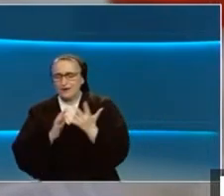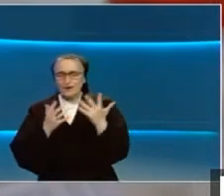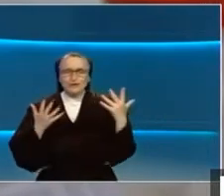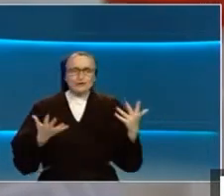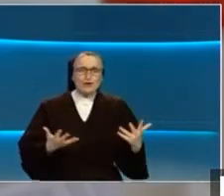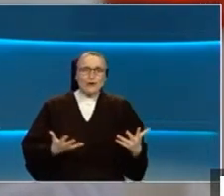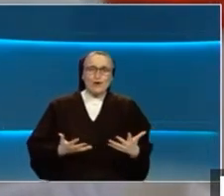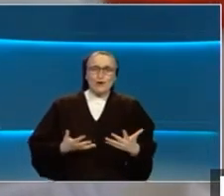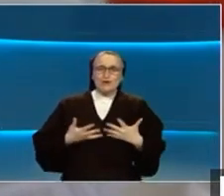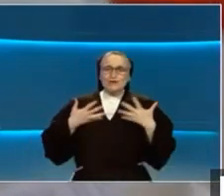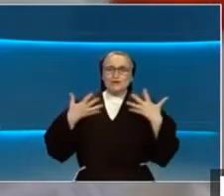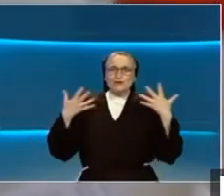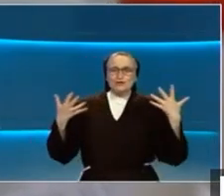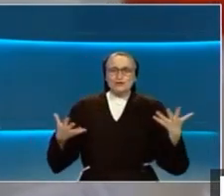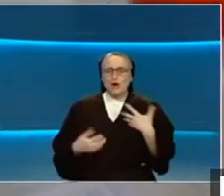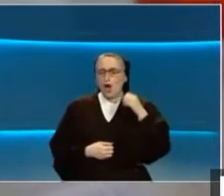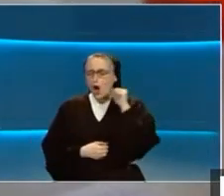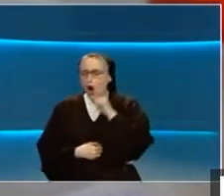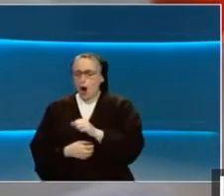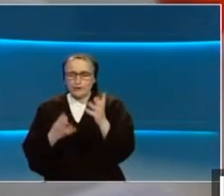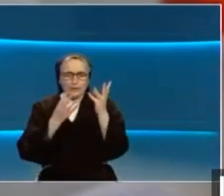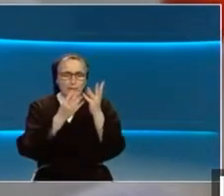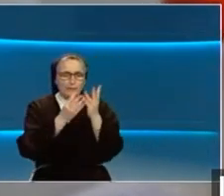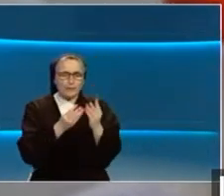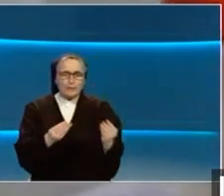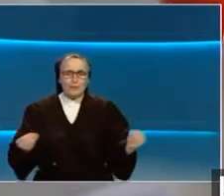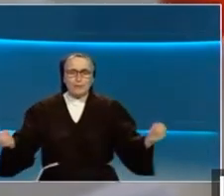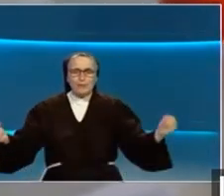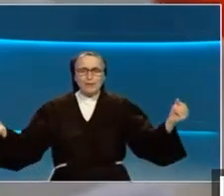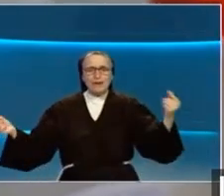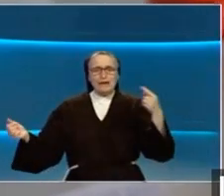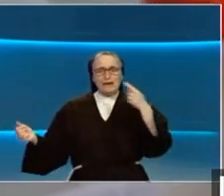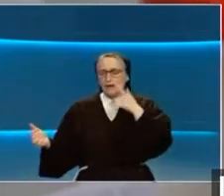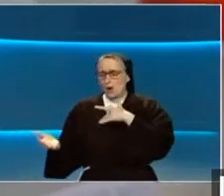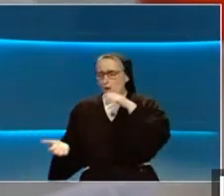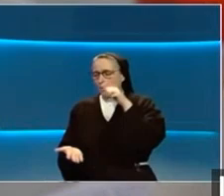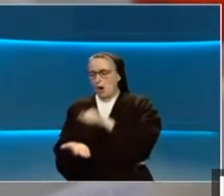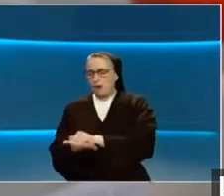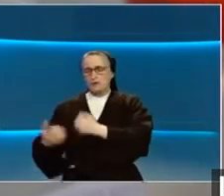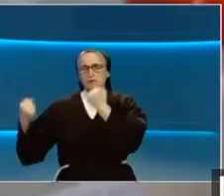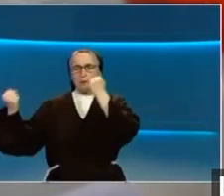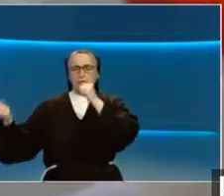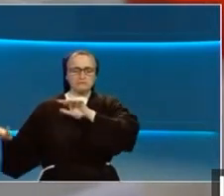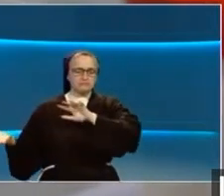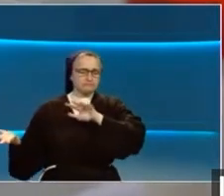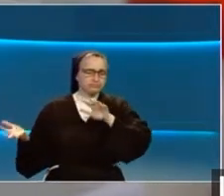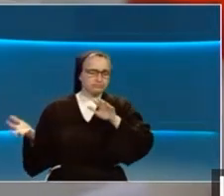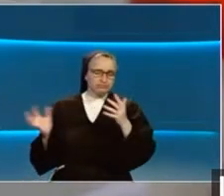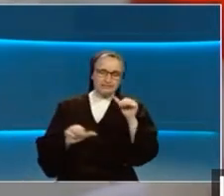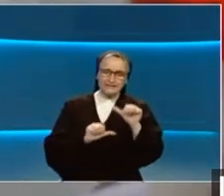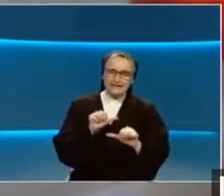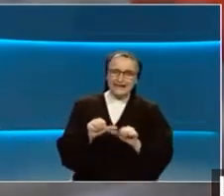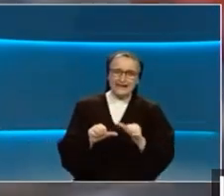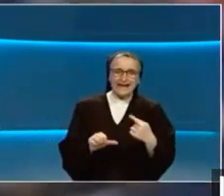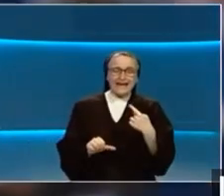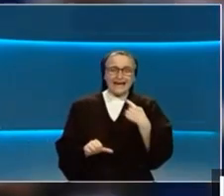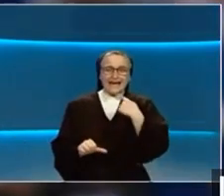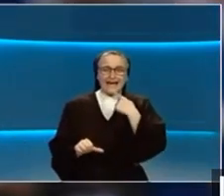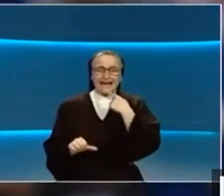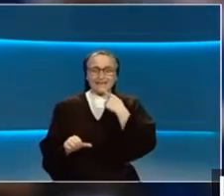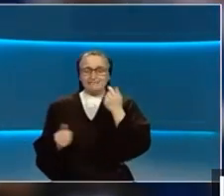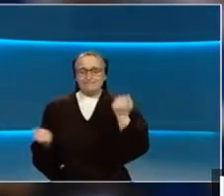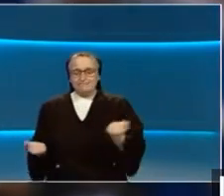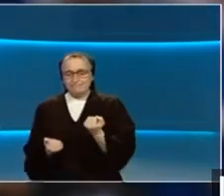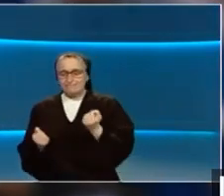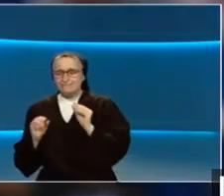slavat, et redit innocentiam lapsis, et